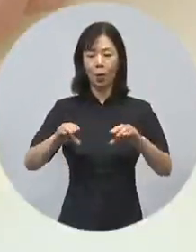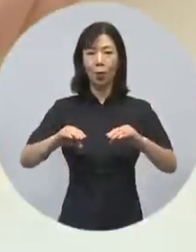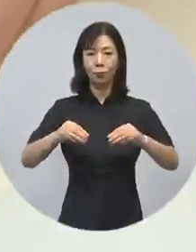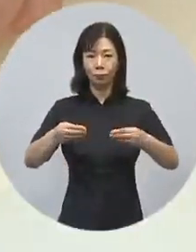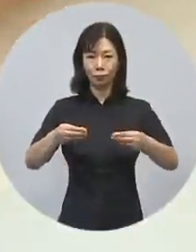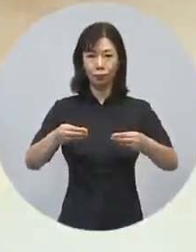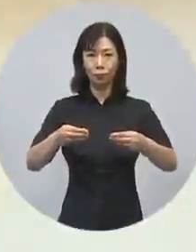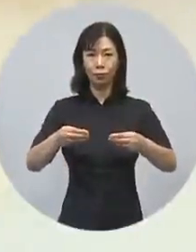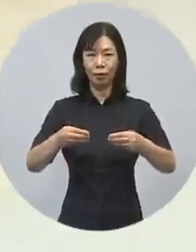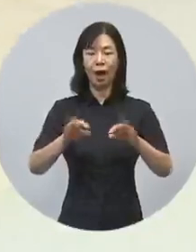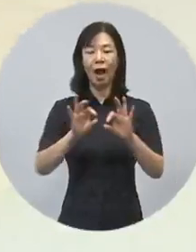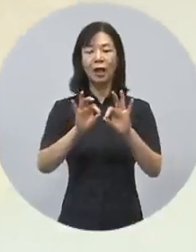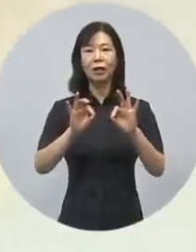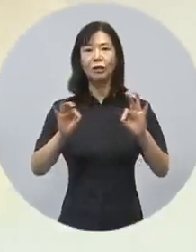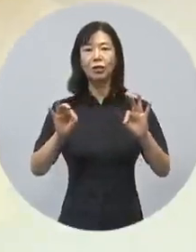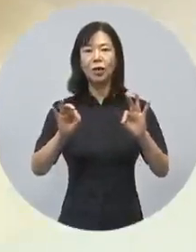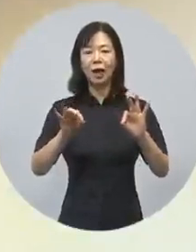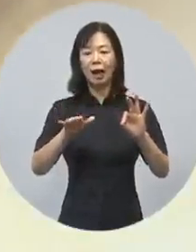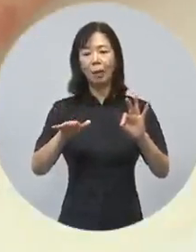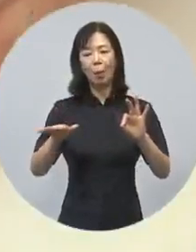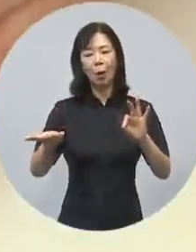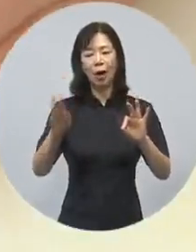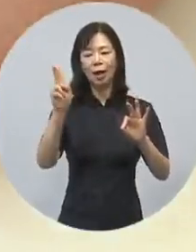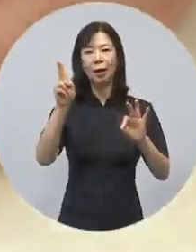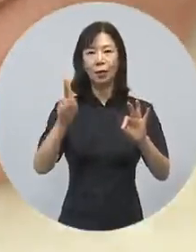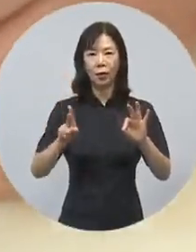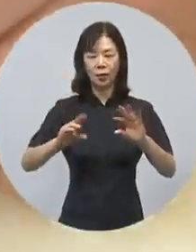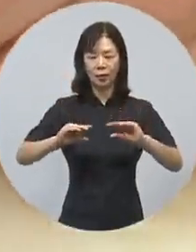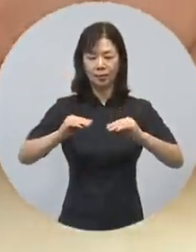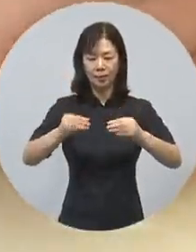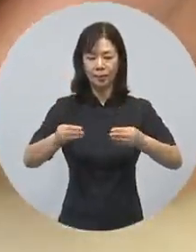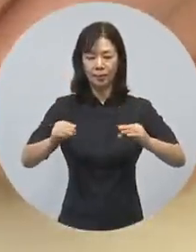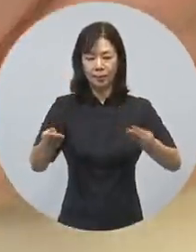きゅうりの水分が出ないようにしっかりと巻いていきます。